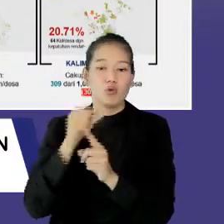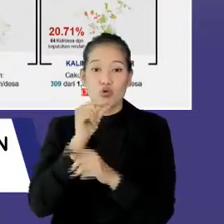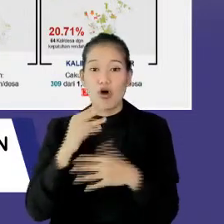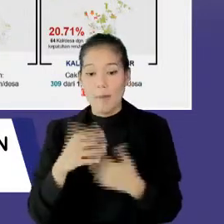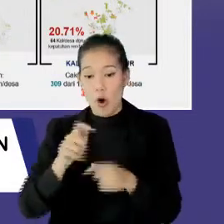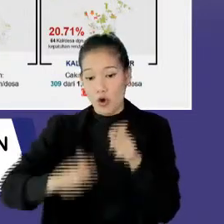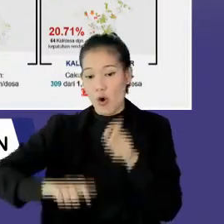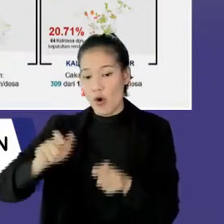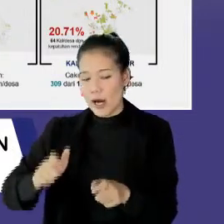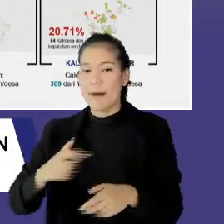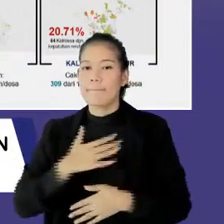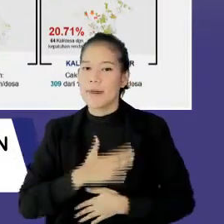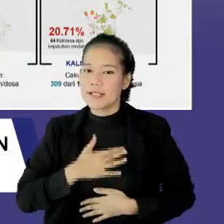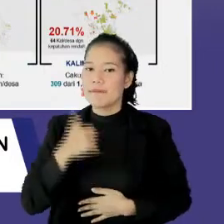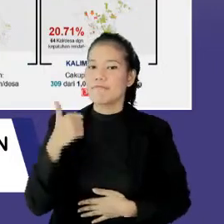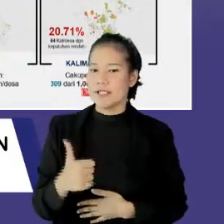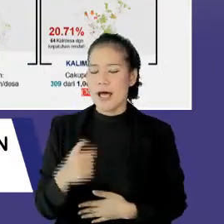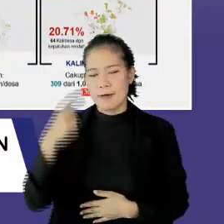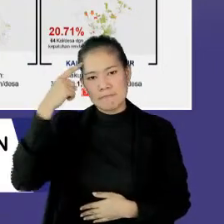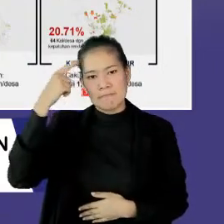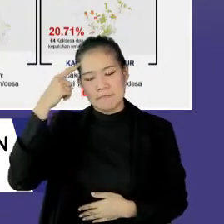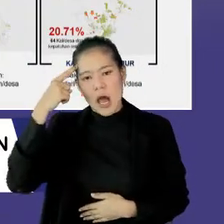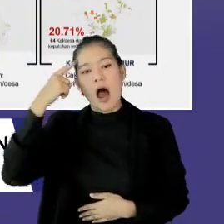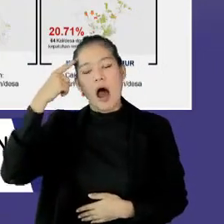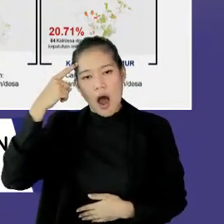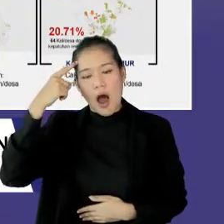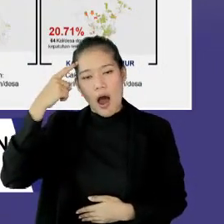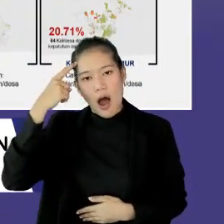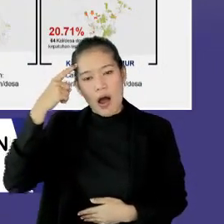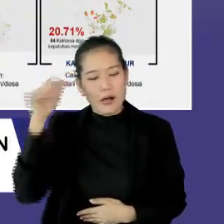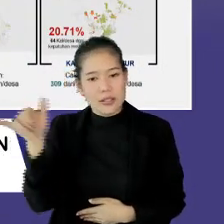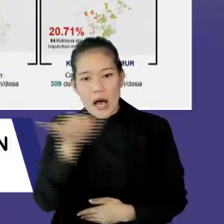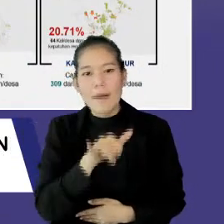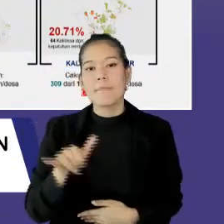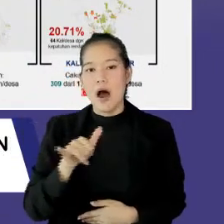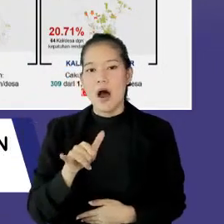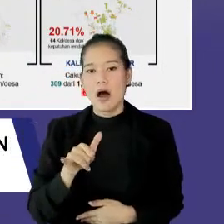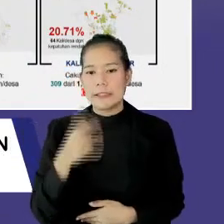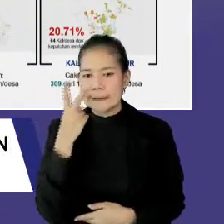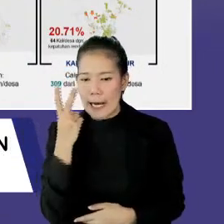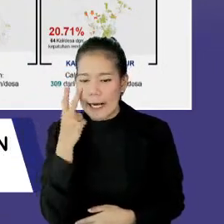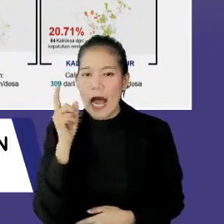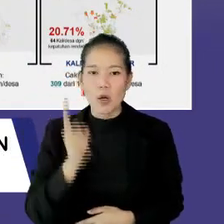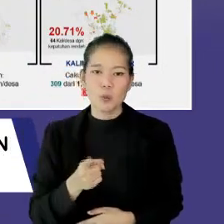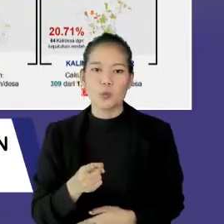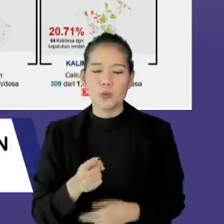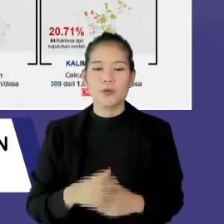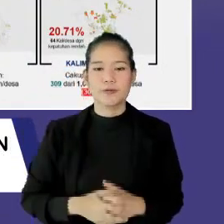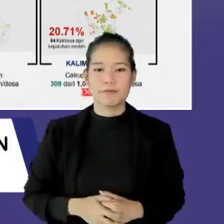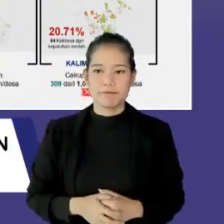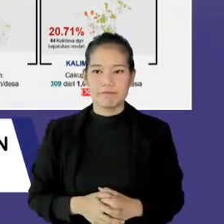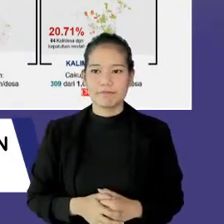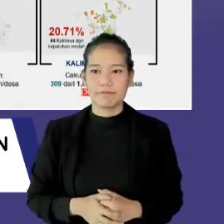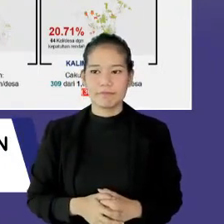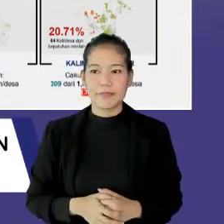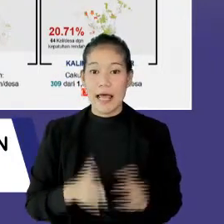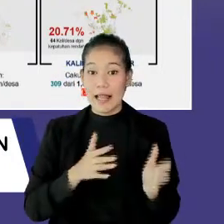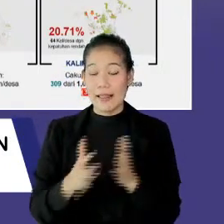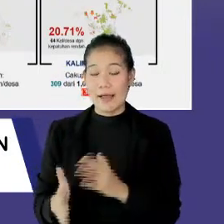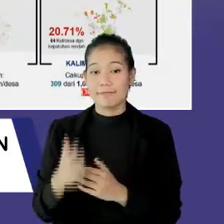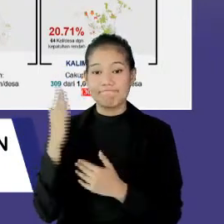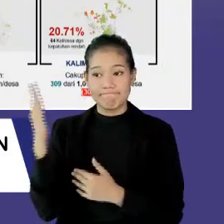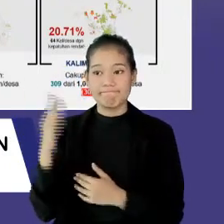semua pihak merasakan dan memiliki satu mindset yang sama untuk saling menjaga. Itu yang harus kita garis bawahi. Kita masuk ke